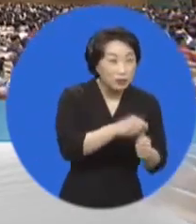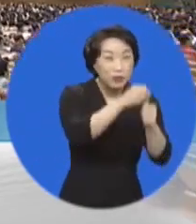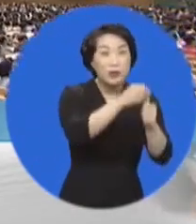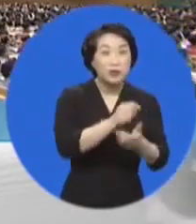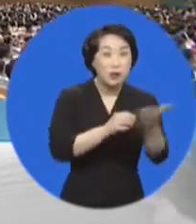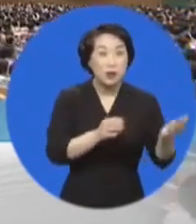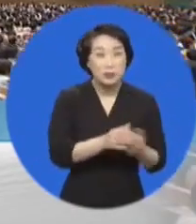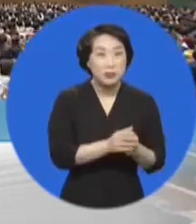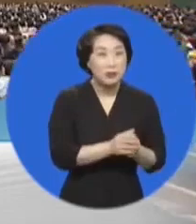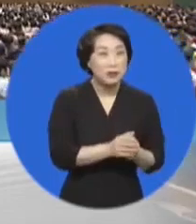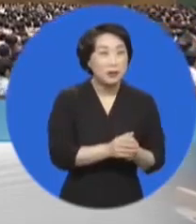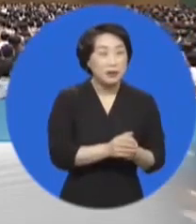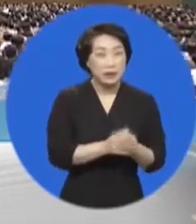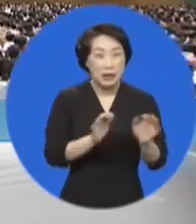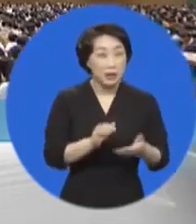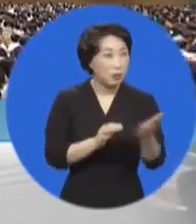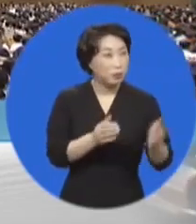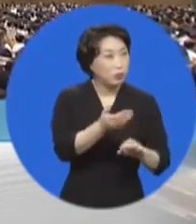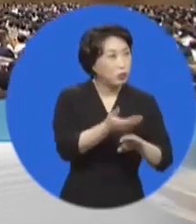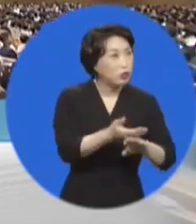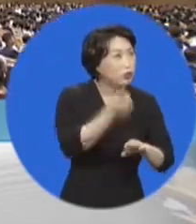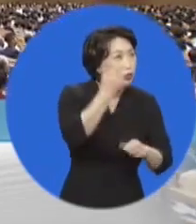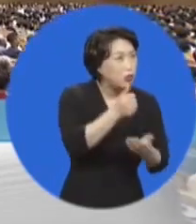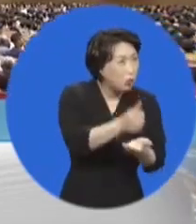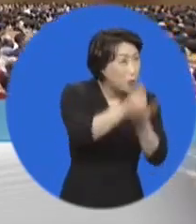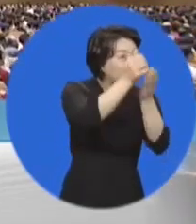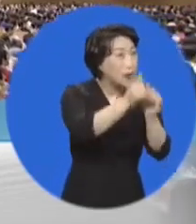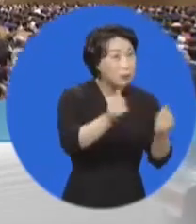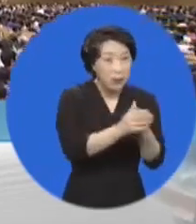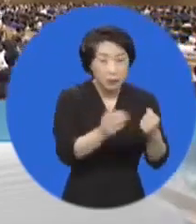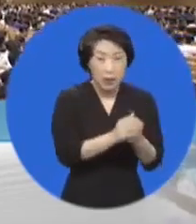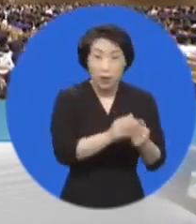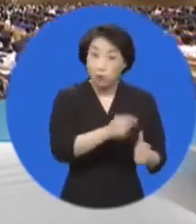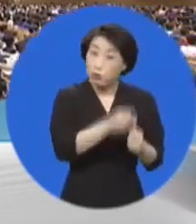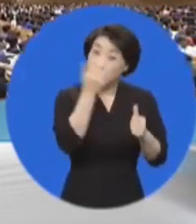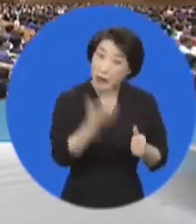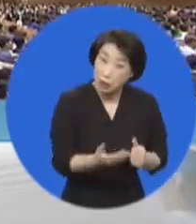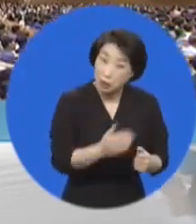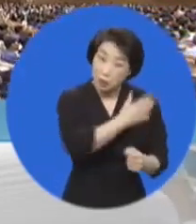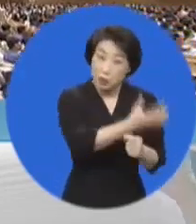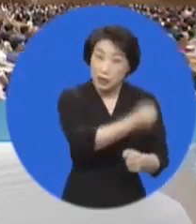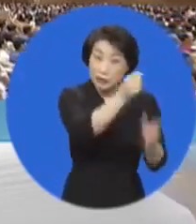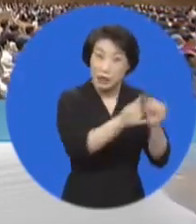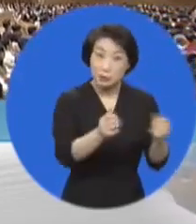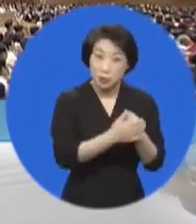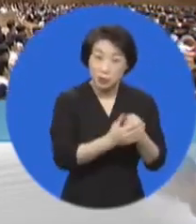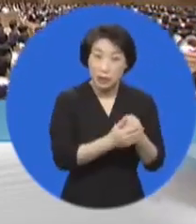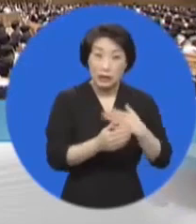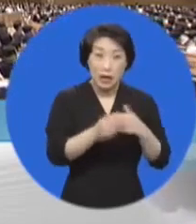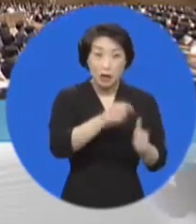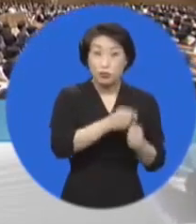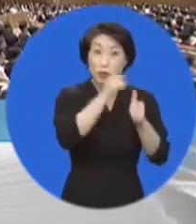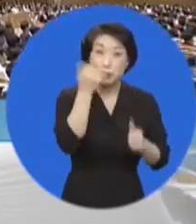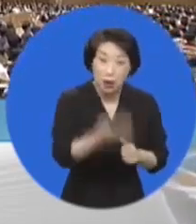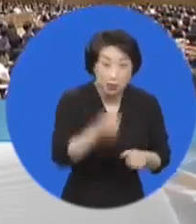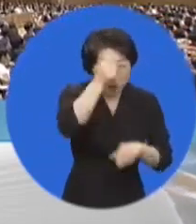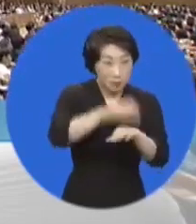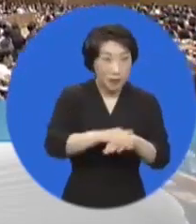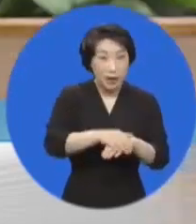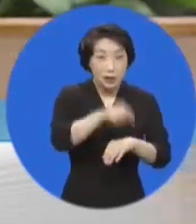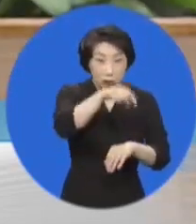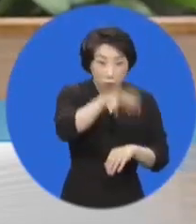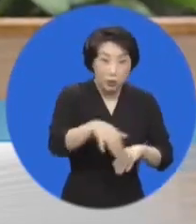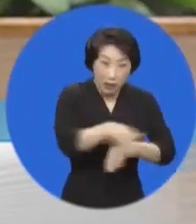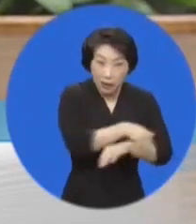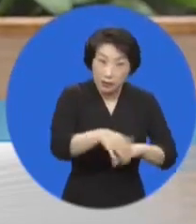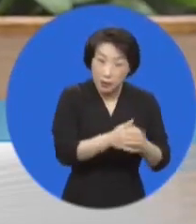것이 높은 사람 때문에 아니요 권력 있는 사람 때문에 아니요 예배당에 다녔기 때문에 아니요